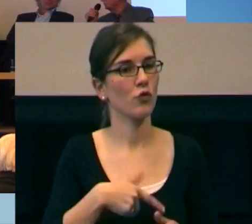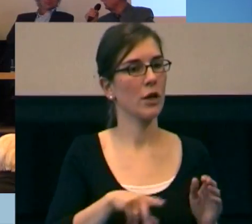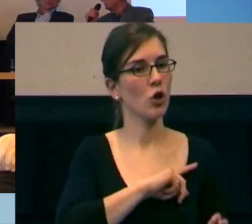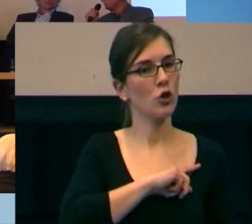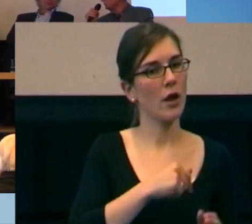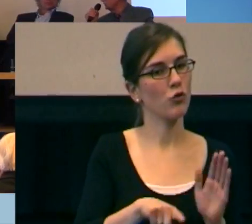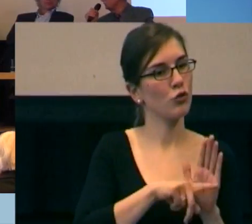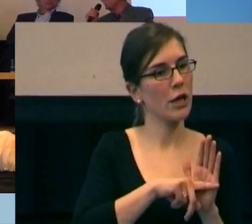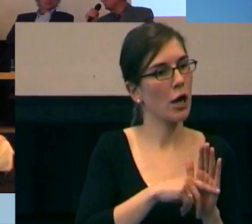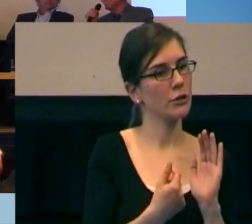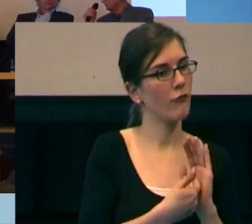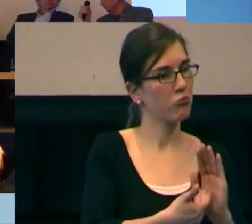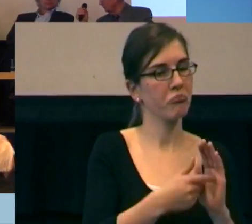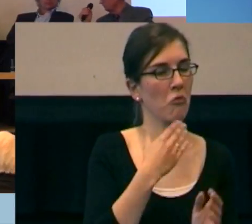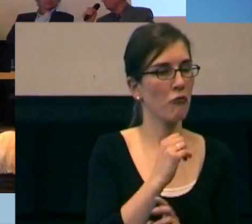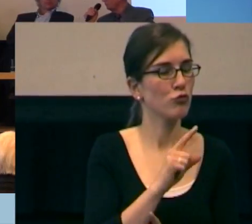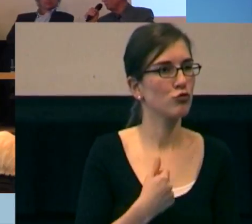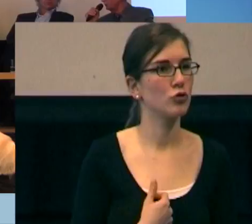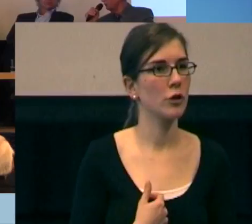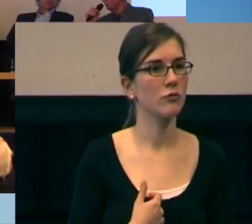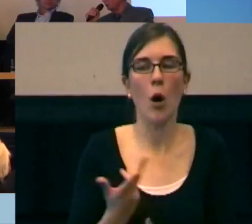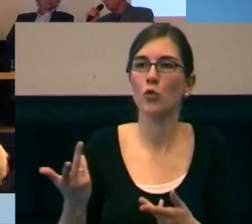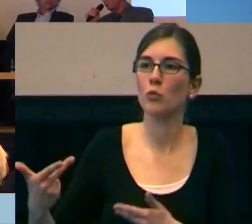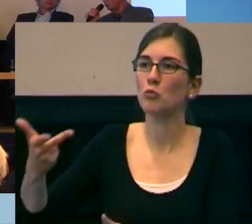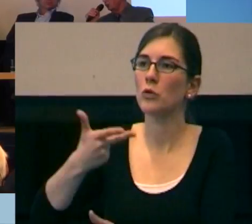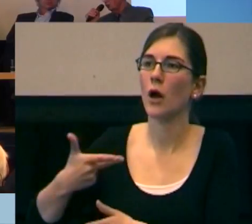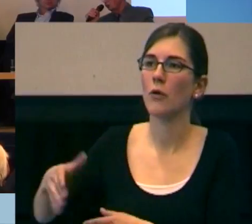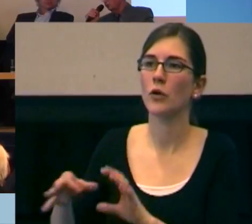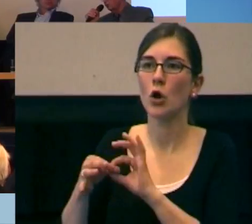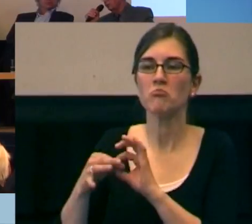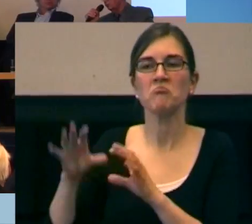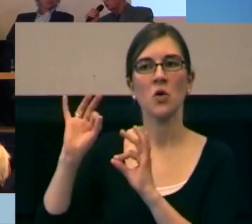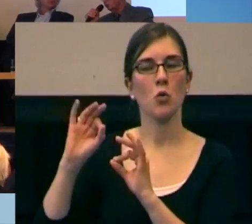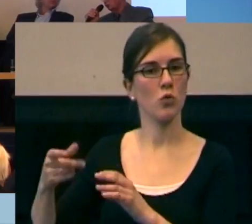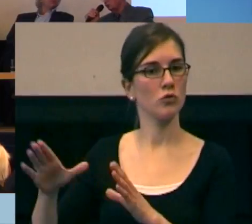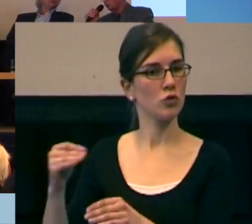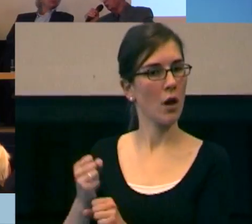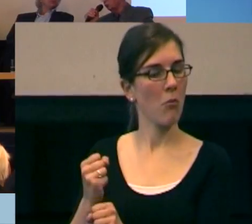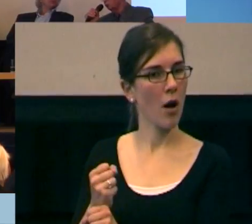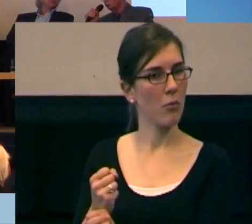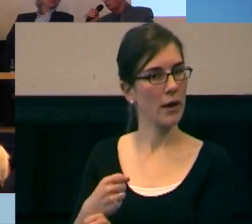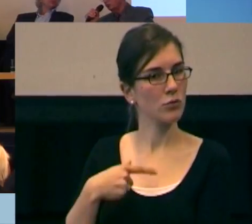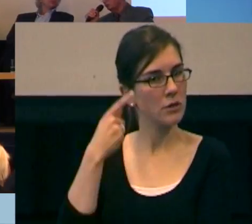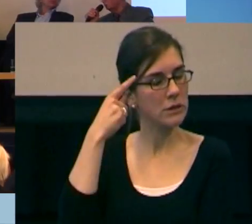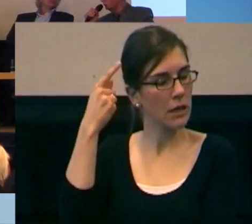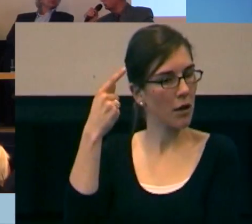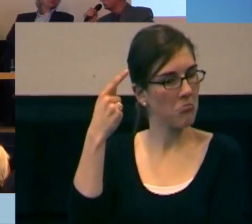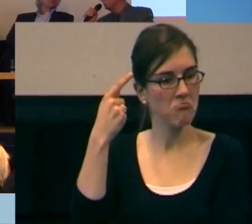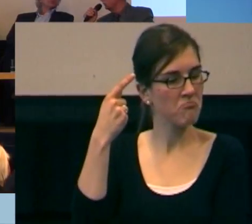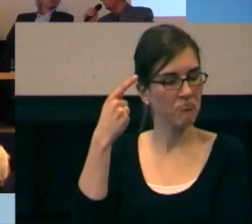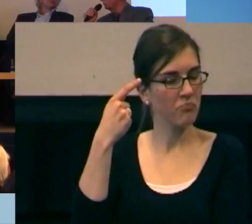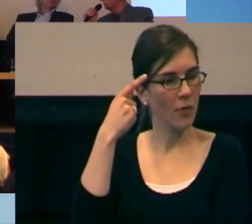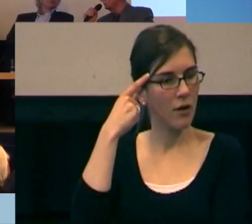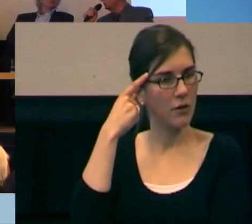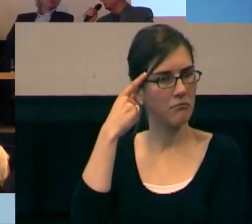ein sehr gutes Verhältnis untereinander jedenfalls mit den beiden rechts und ich bin der Meinung das Auditorium sollte jetzt möglichst